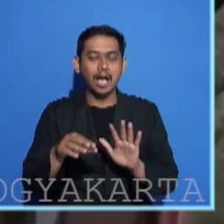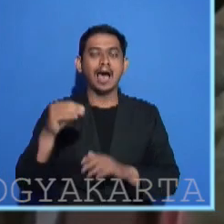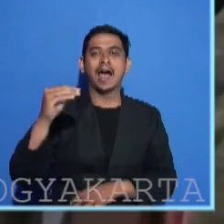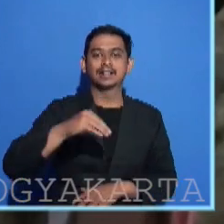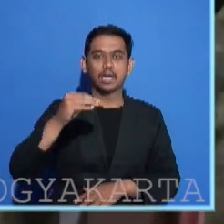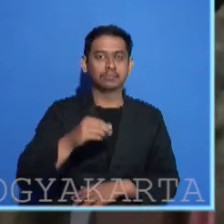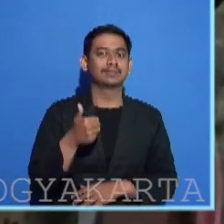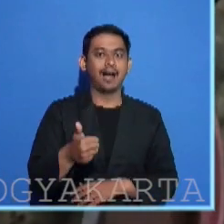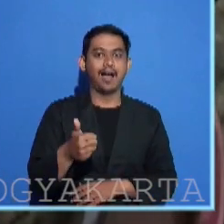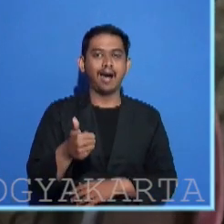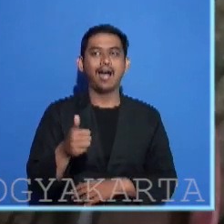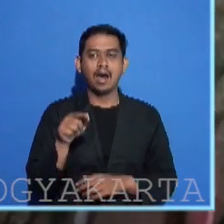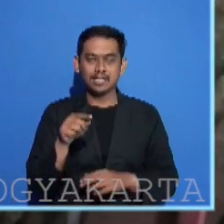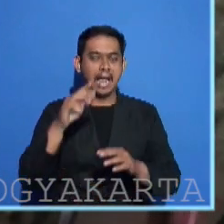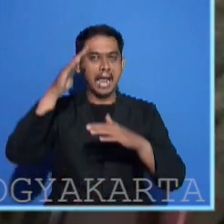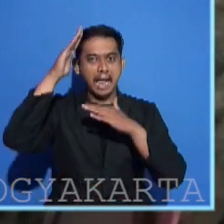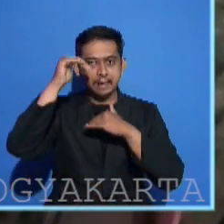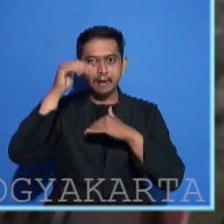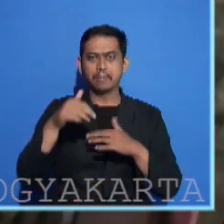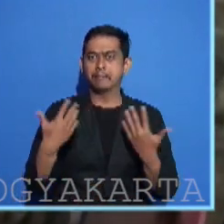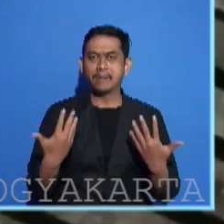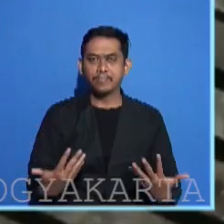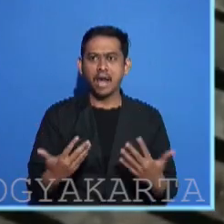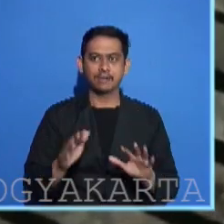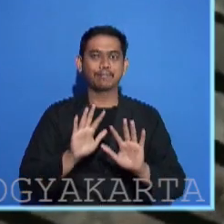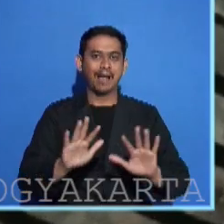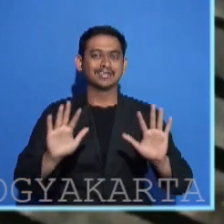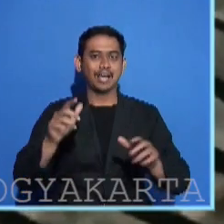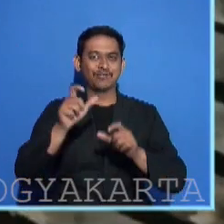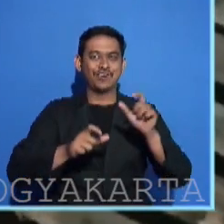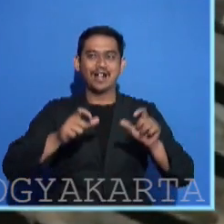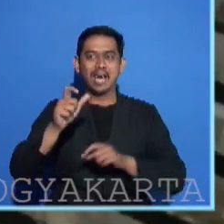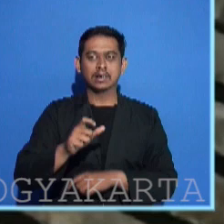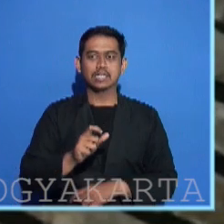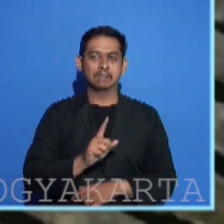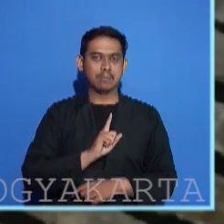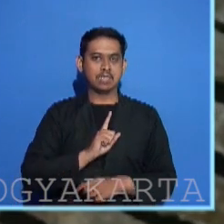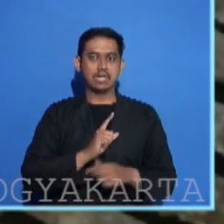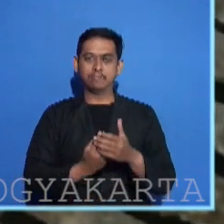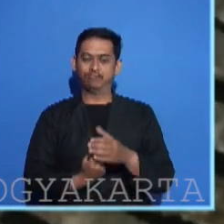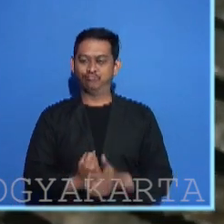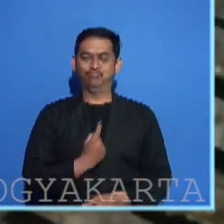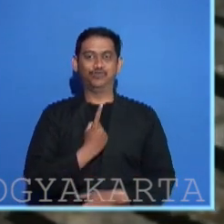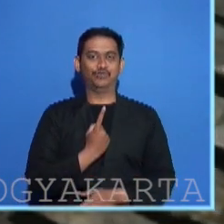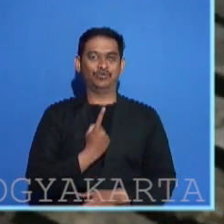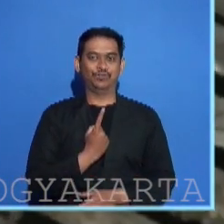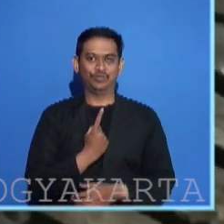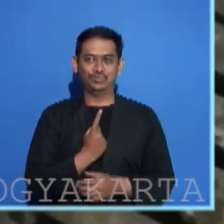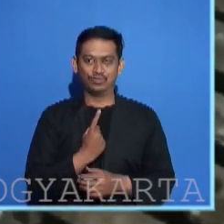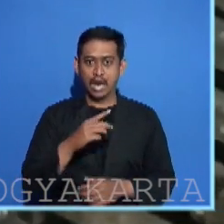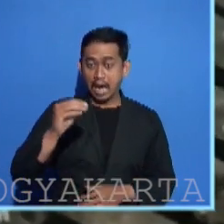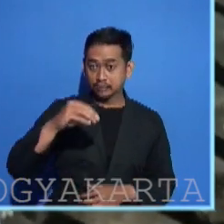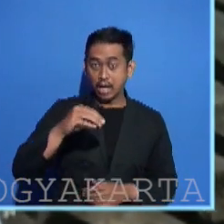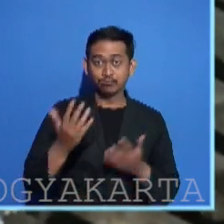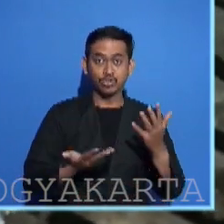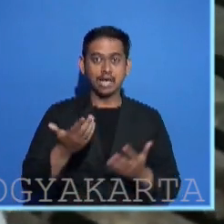dengan begitu diharapkan akan semakin banyak peternak peternak Mandiri yang muncul sehingga bisa membuat harga jual ayam potong di pasaran